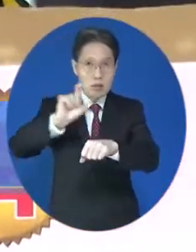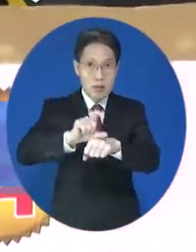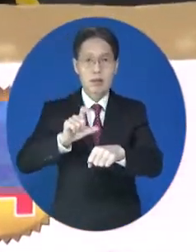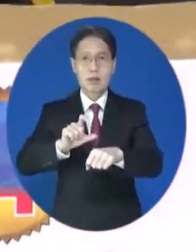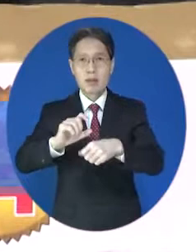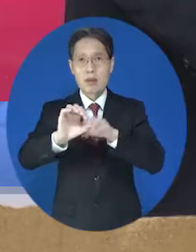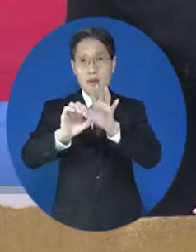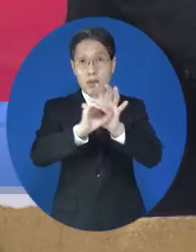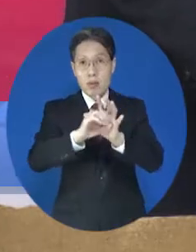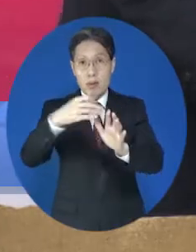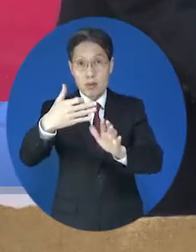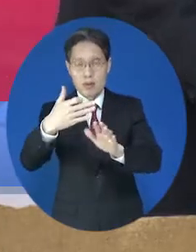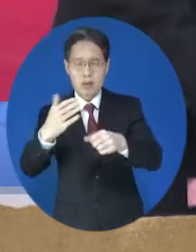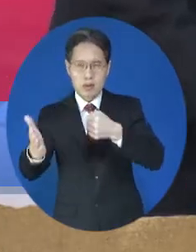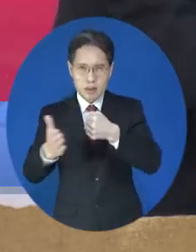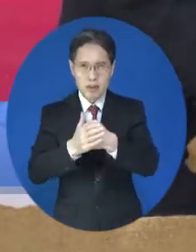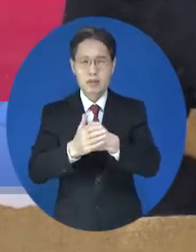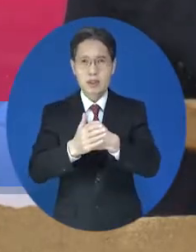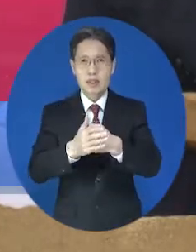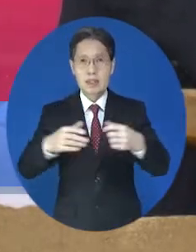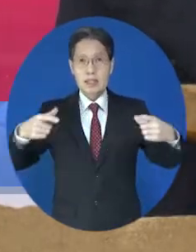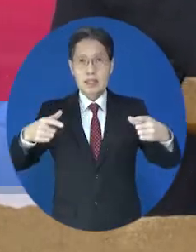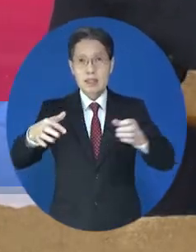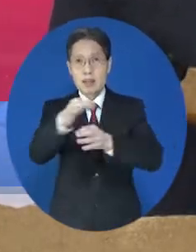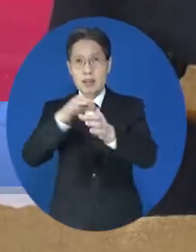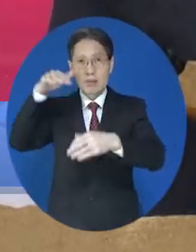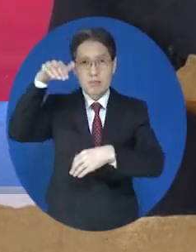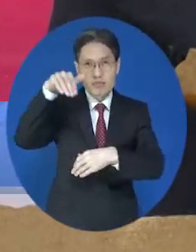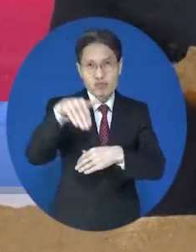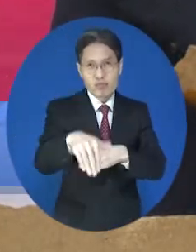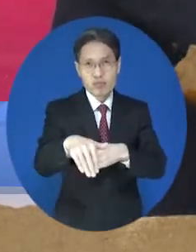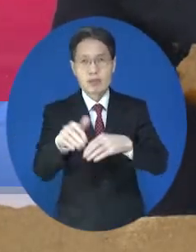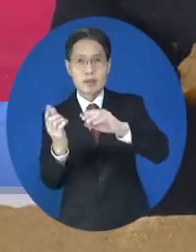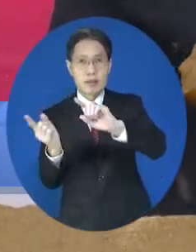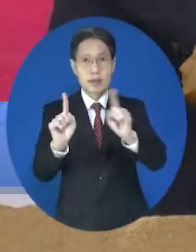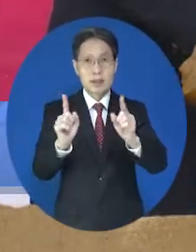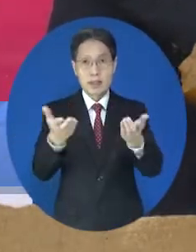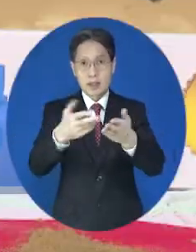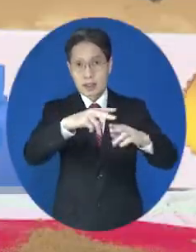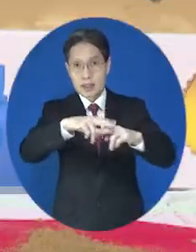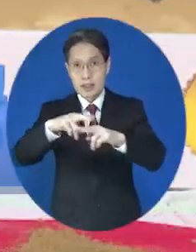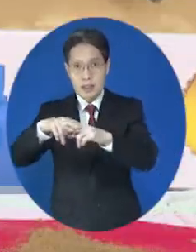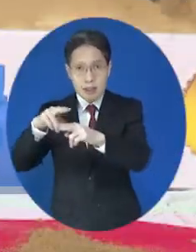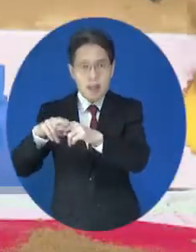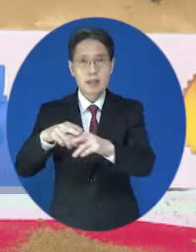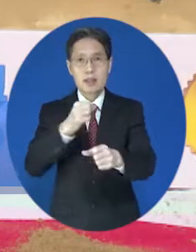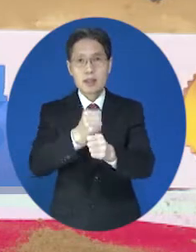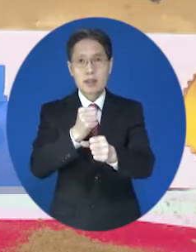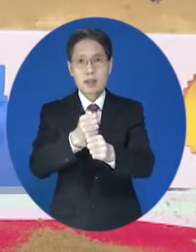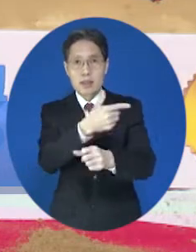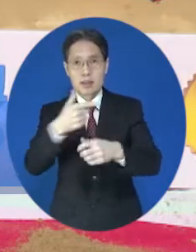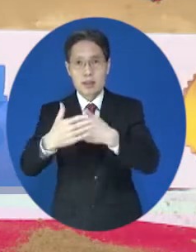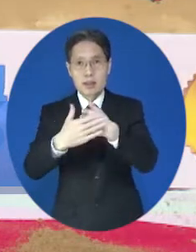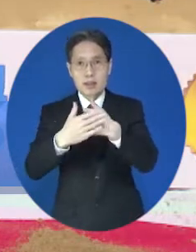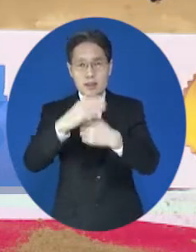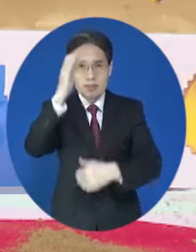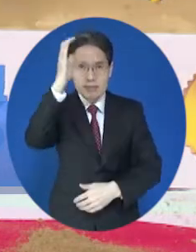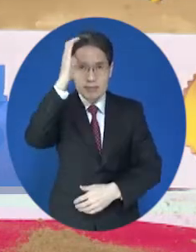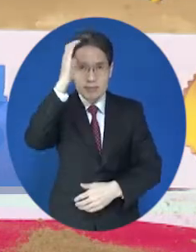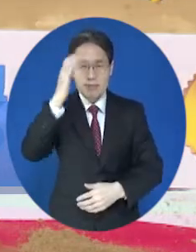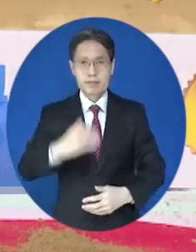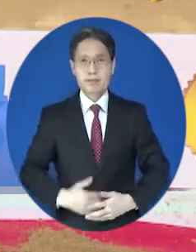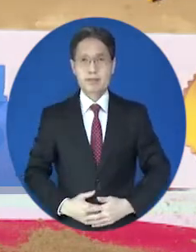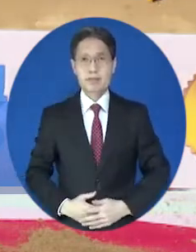콜은 알고 여파 등으로 침체된 지역상권 활성화와 일자리 창출에도 큰 도움을 줄 것으로 기대됩니다